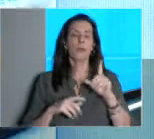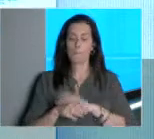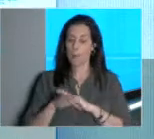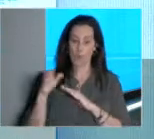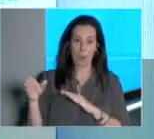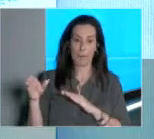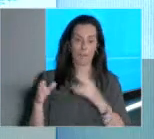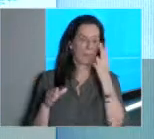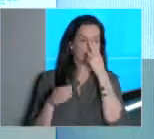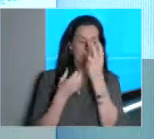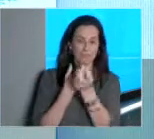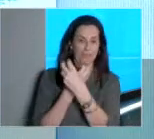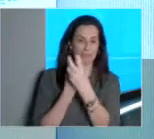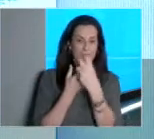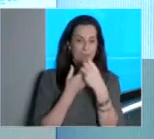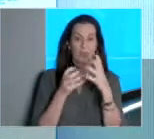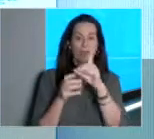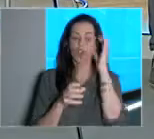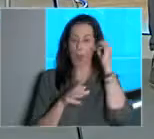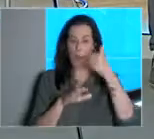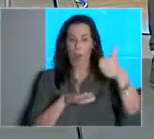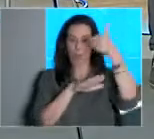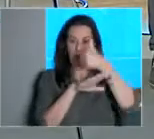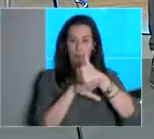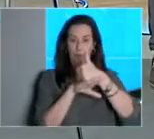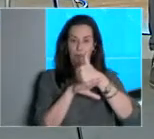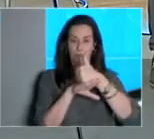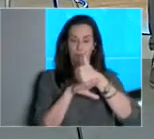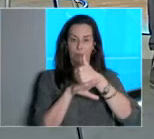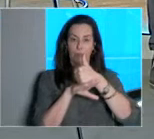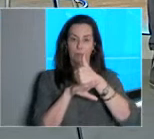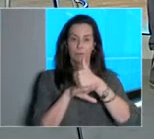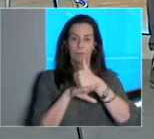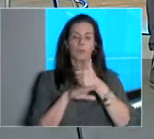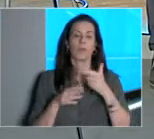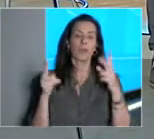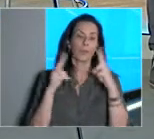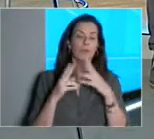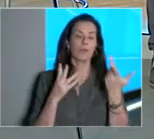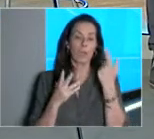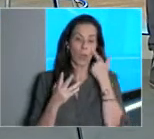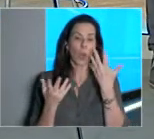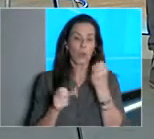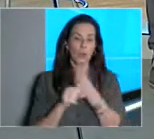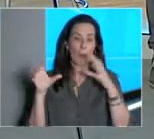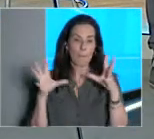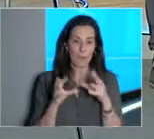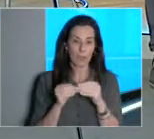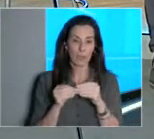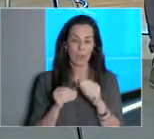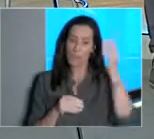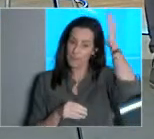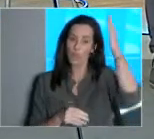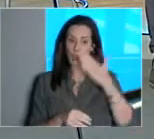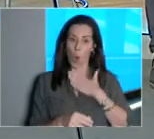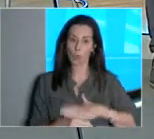בימין, מגעים לאיחוד בהובלת הילד שקד. ראשי הימין החדש נפגשו כדי להכריע אם לרוץ ביחד, כפי שרוצה